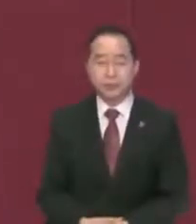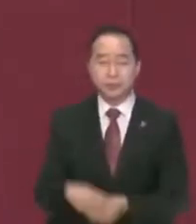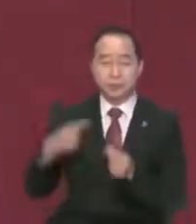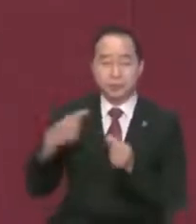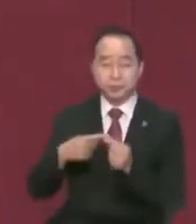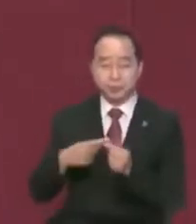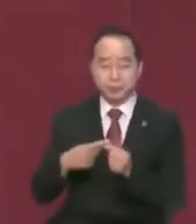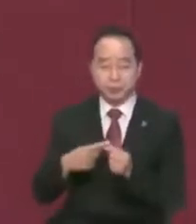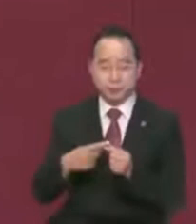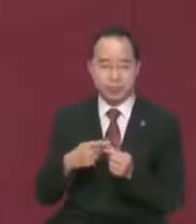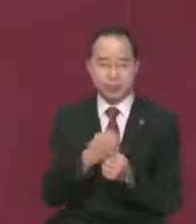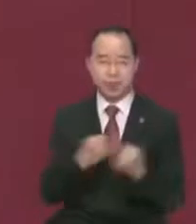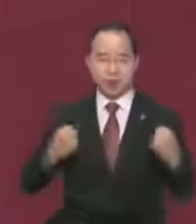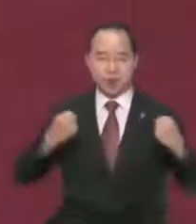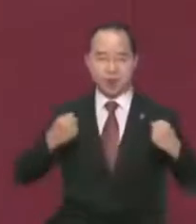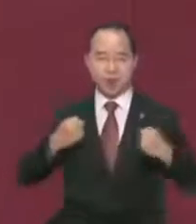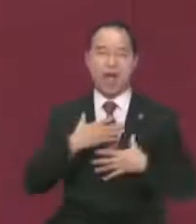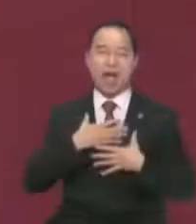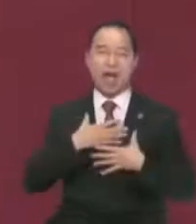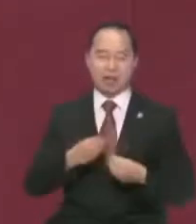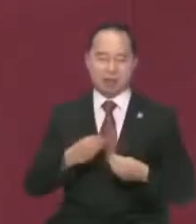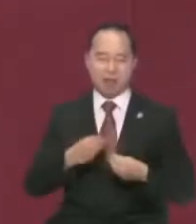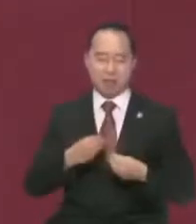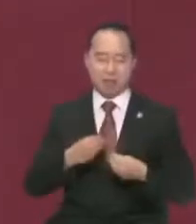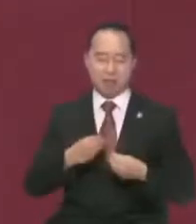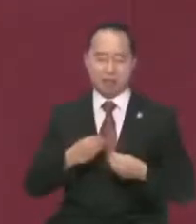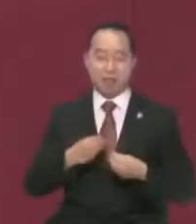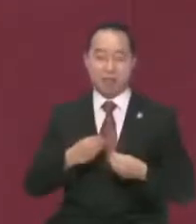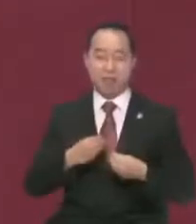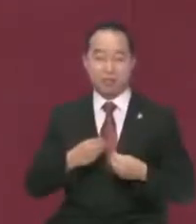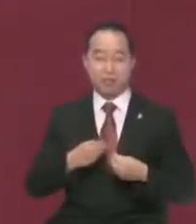첫째는 건강안전망입니다.